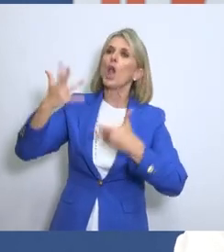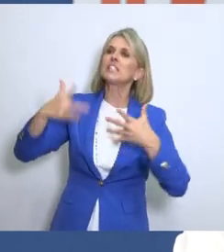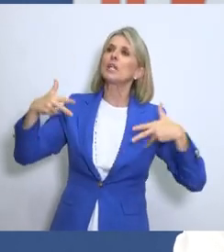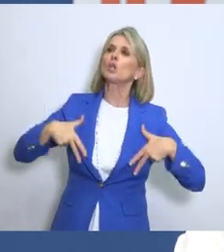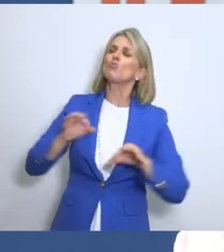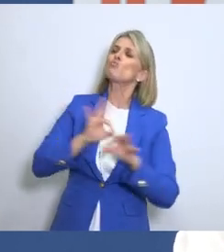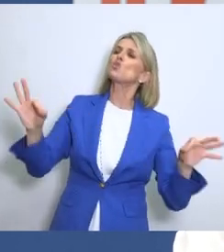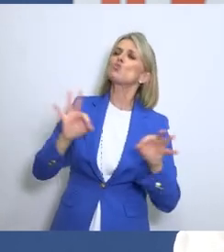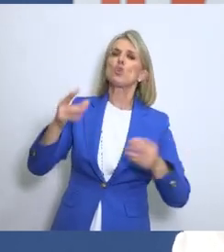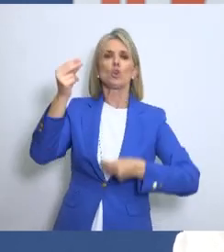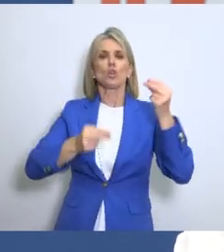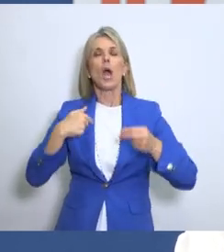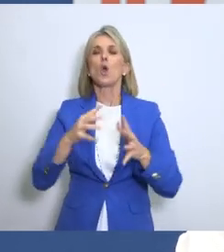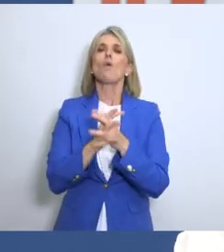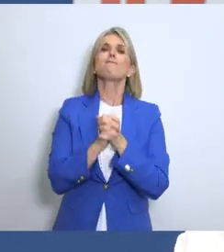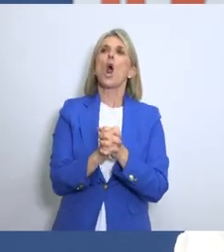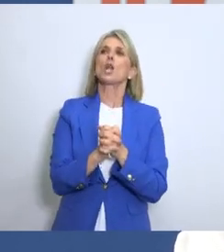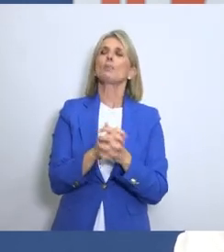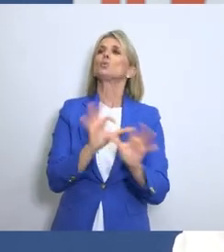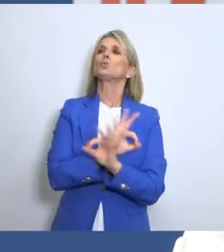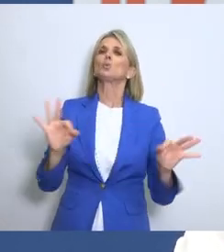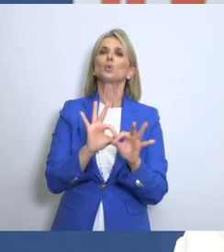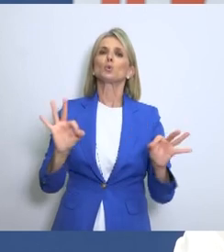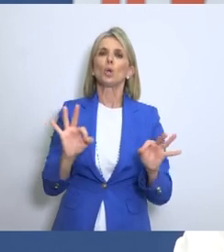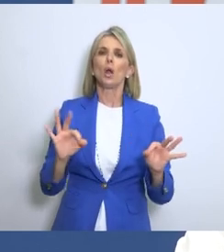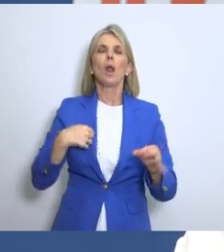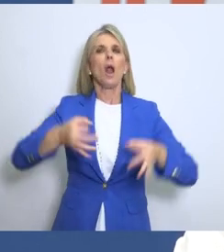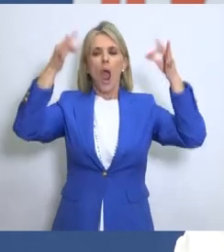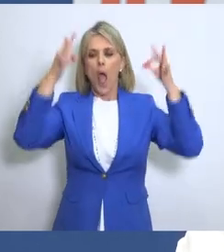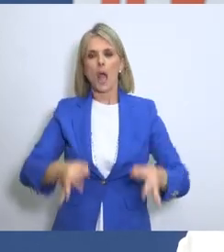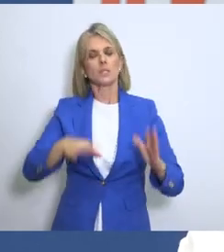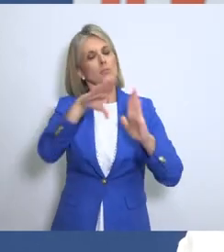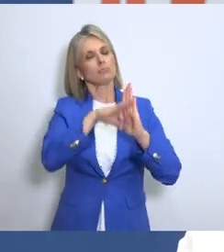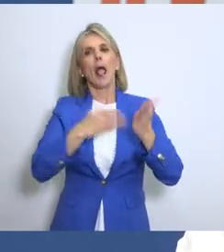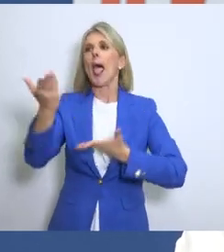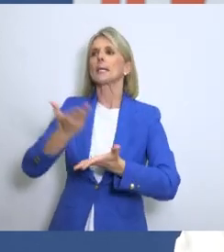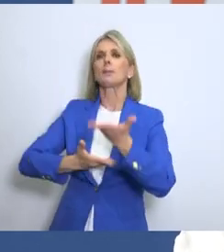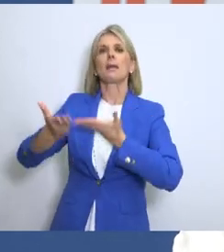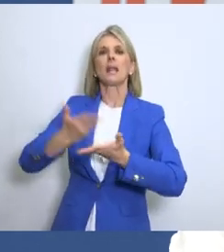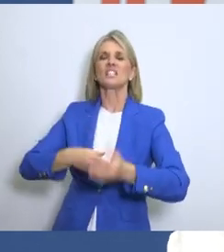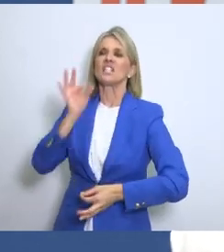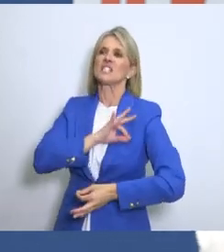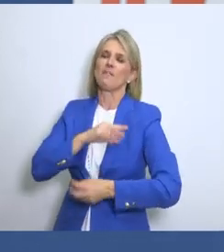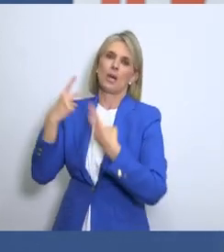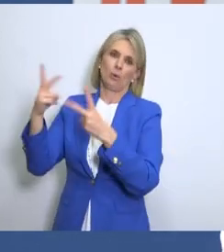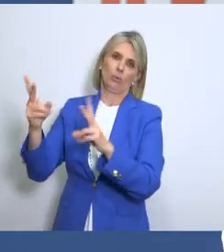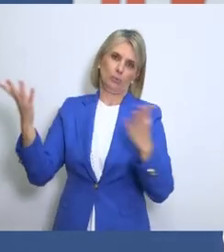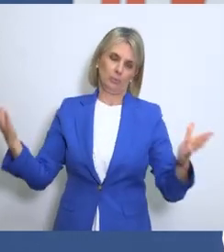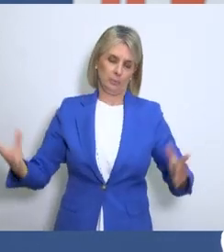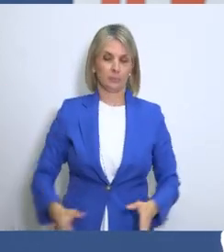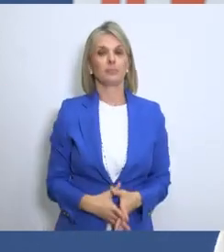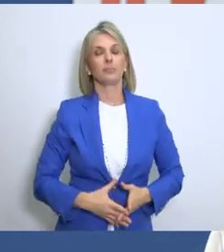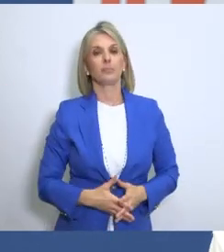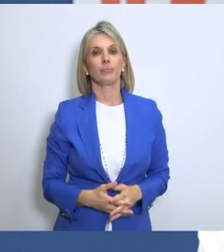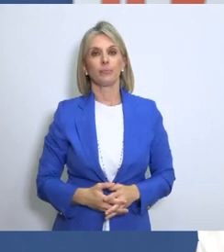ακίνδυνος, φρόνιμος απέναντί τους, όπως ήταν και την πρώτη φορά δηλαδή, στην εξυπηρέτηση των συμφερόντων τους. Άλλωστε,